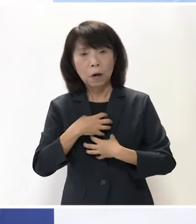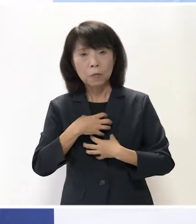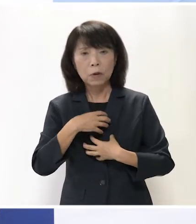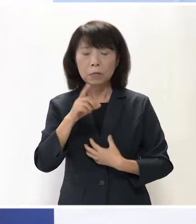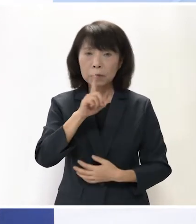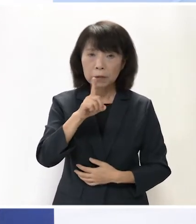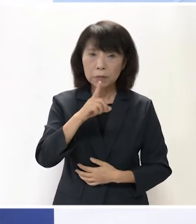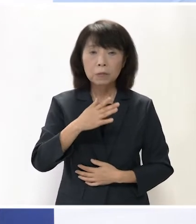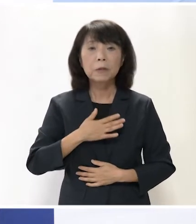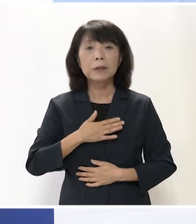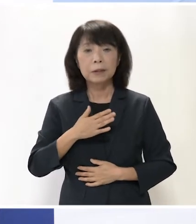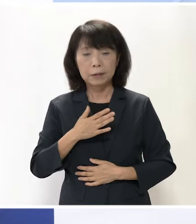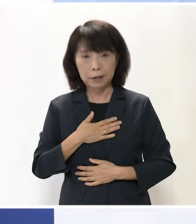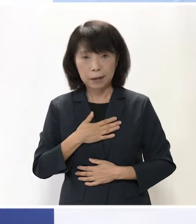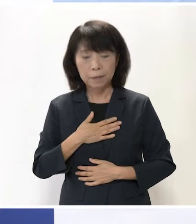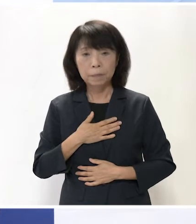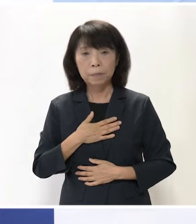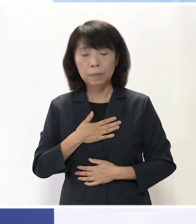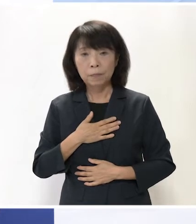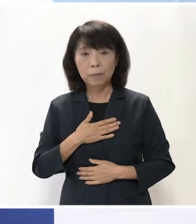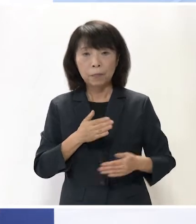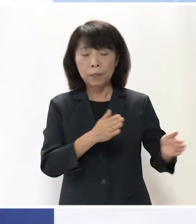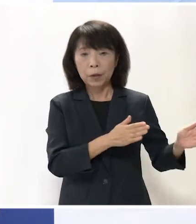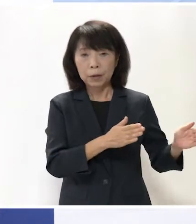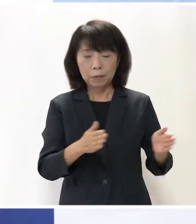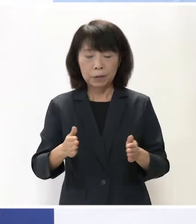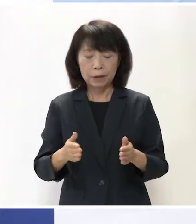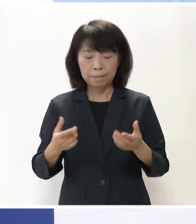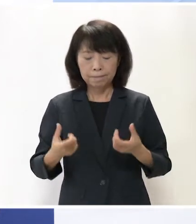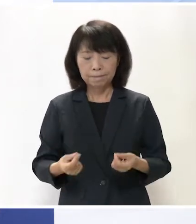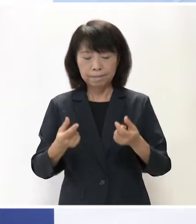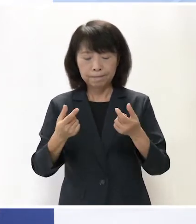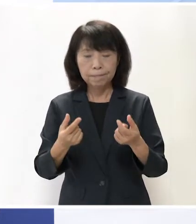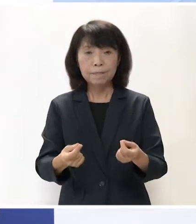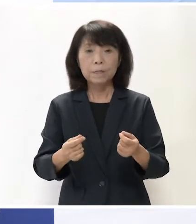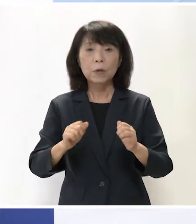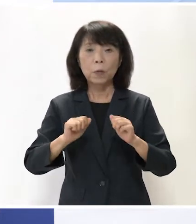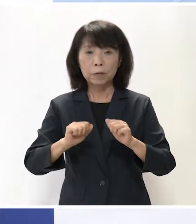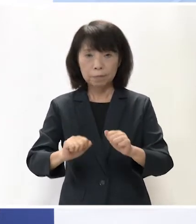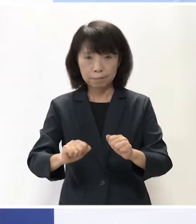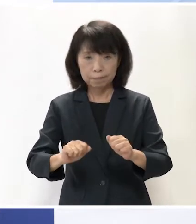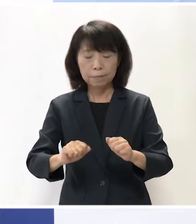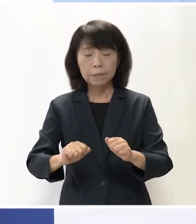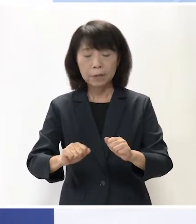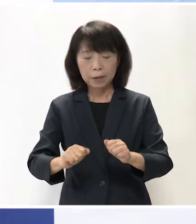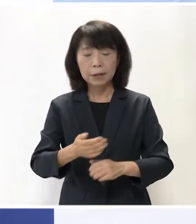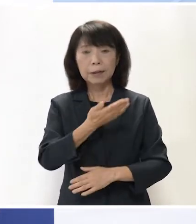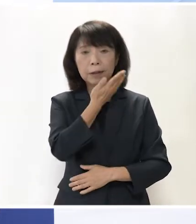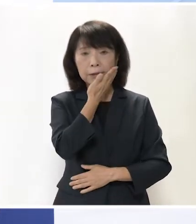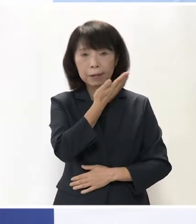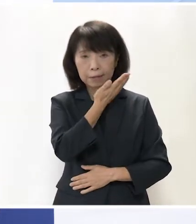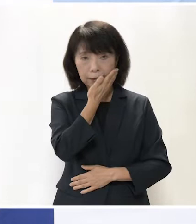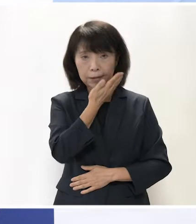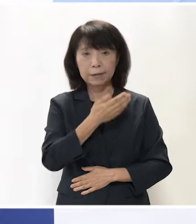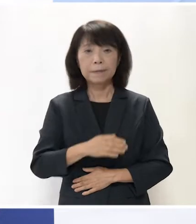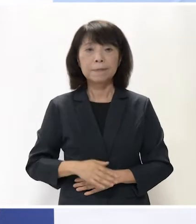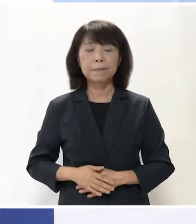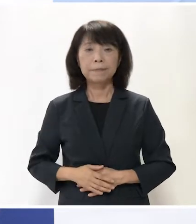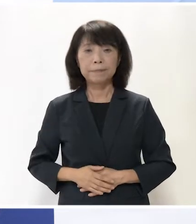り、日頃からいざという時の備えをしっかりと整えていただくことが重要